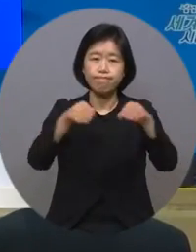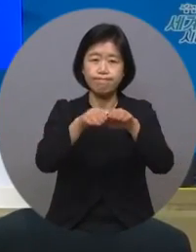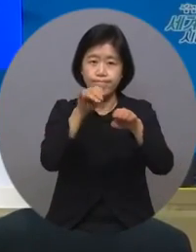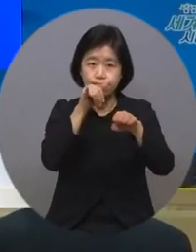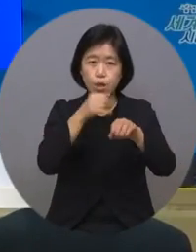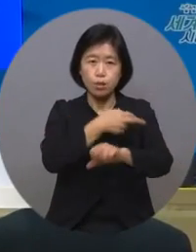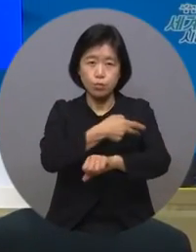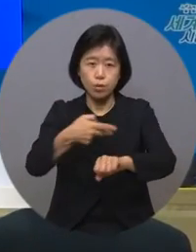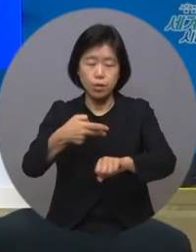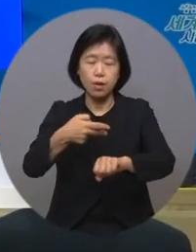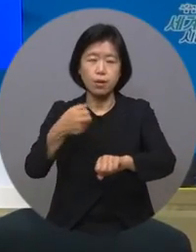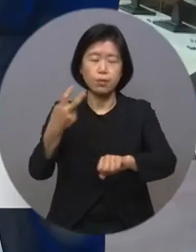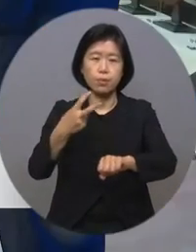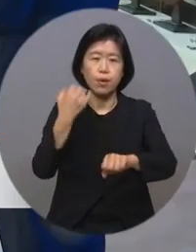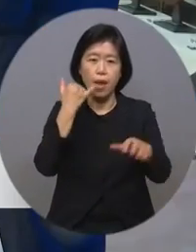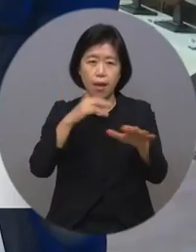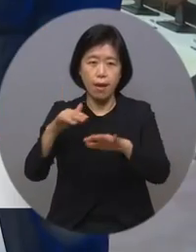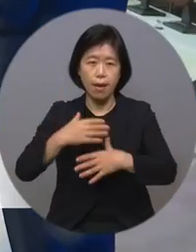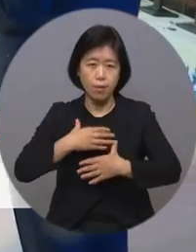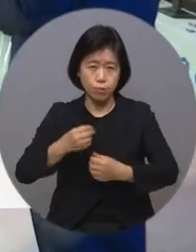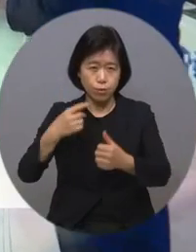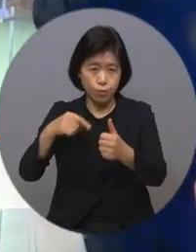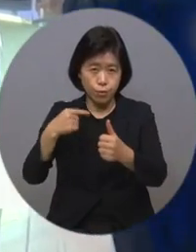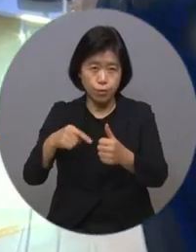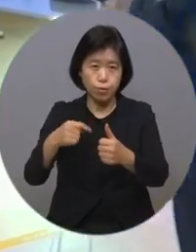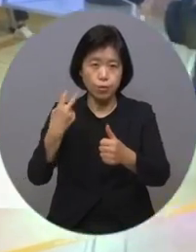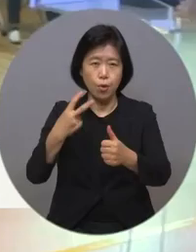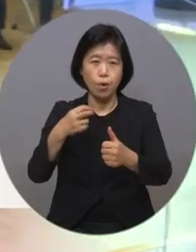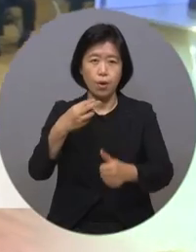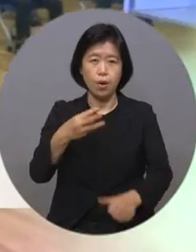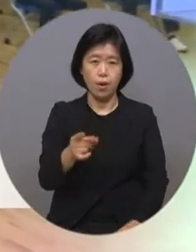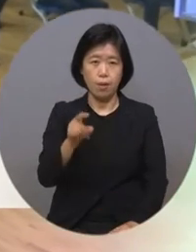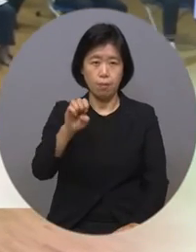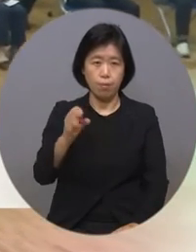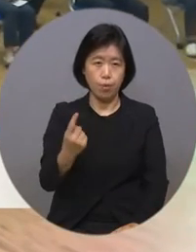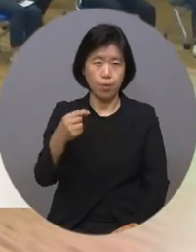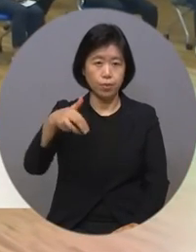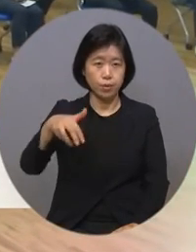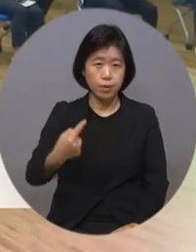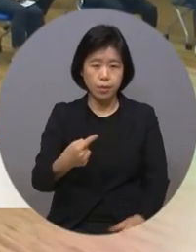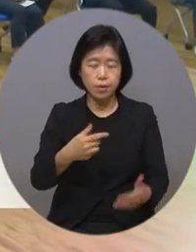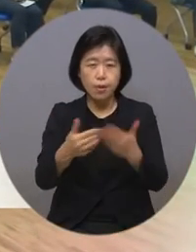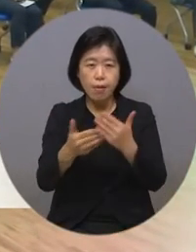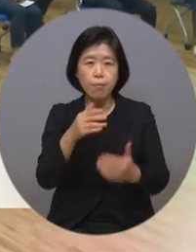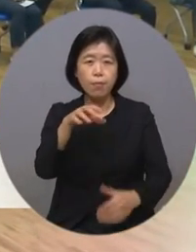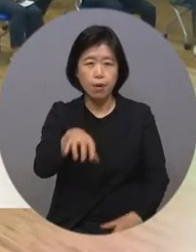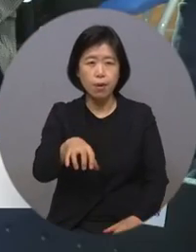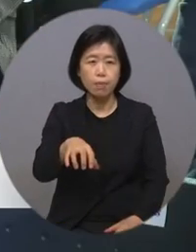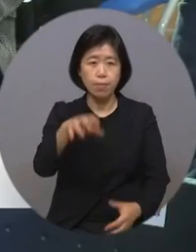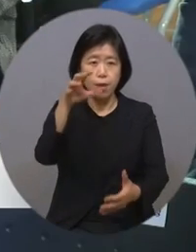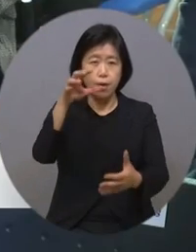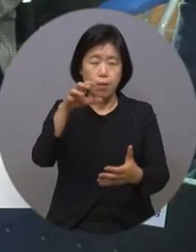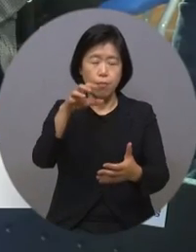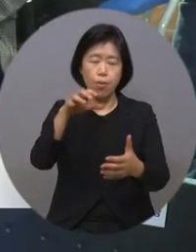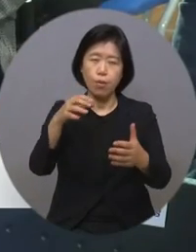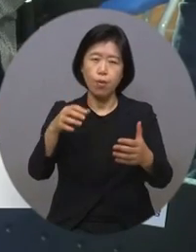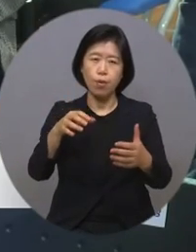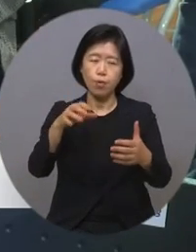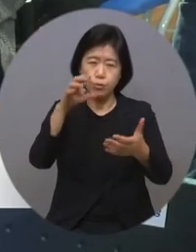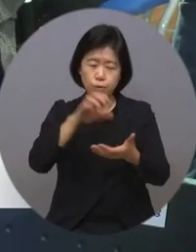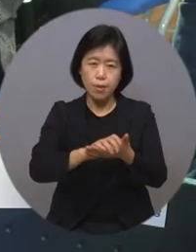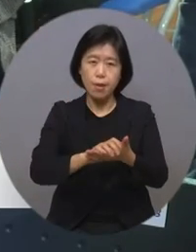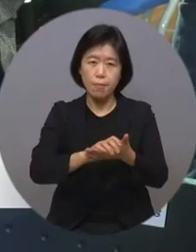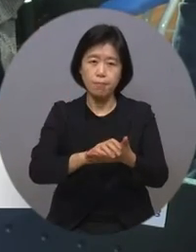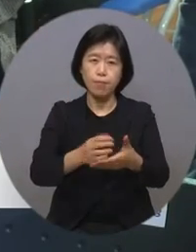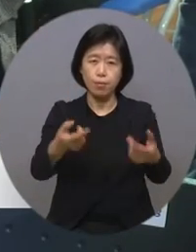수영장과 해양안전교육관, 해양레포츠 체험관 등과 함께 최대 152명이 숙박할 수 있는